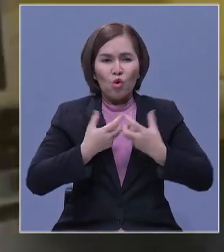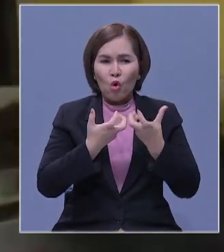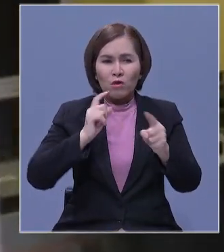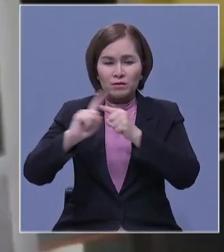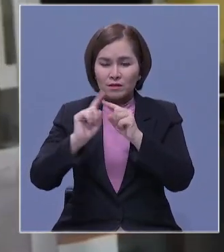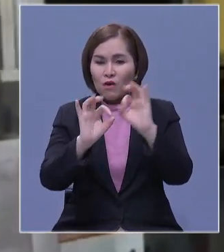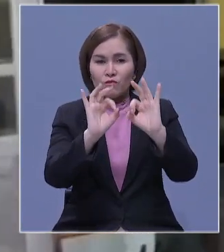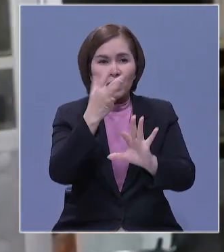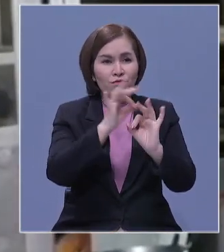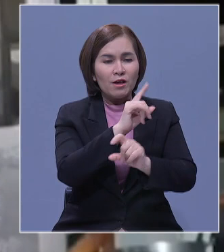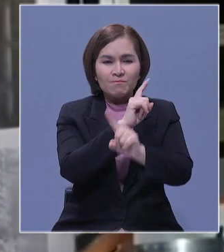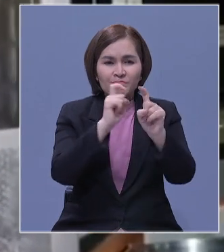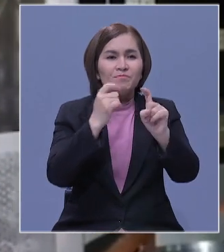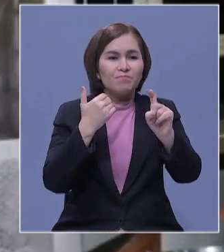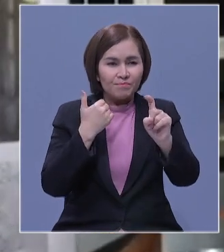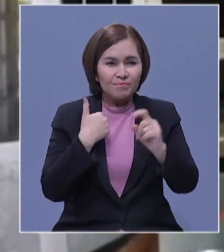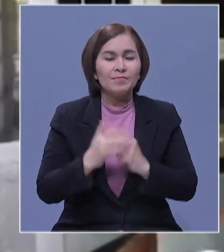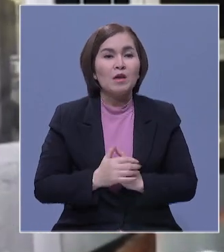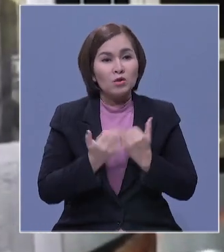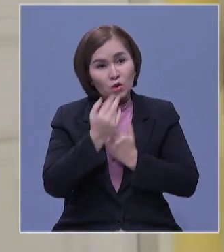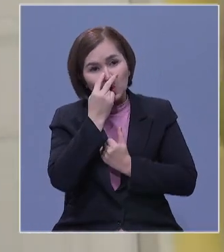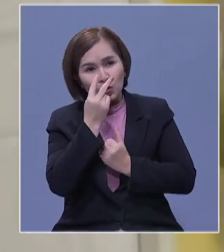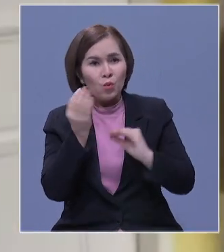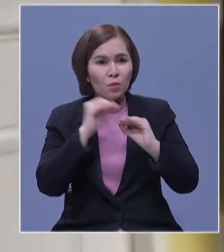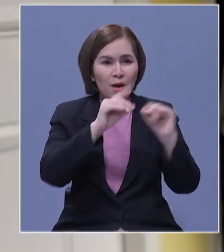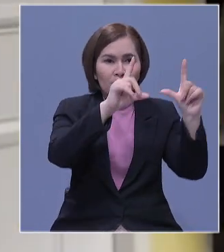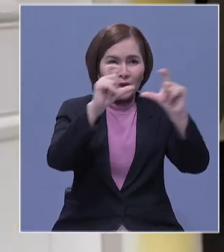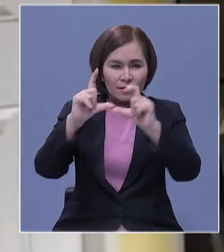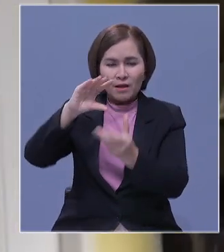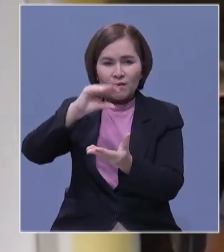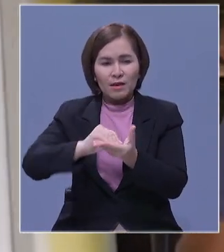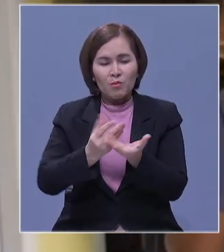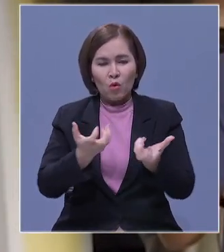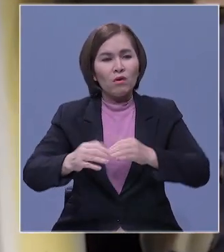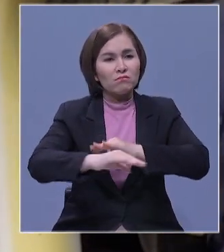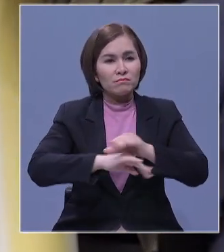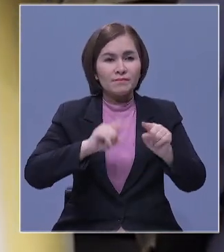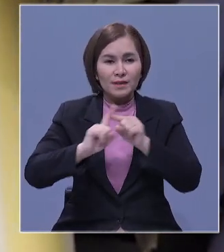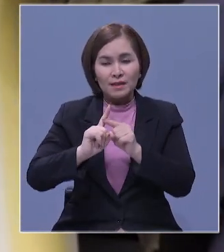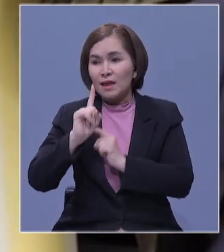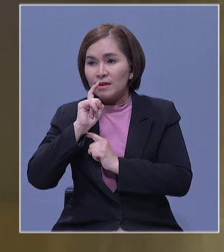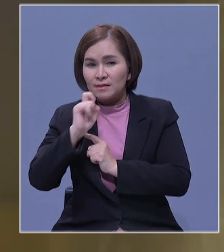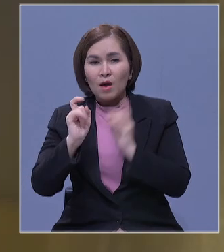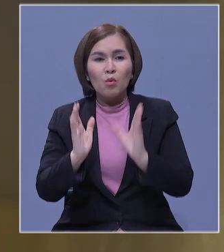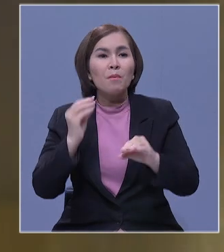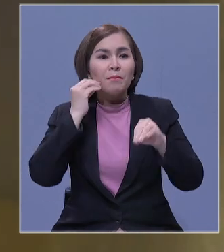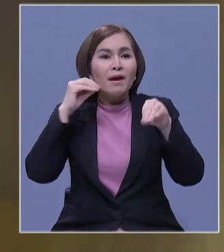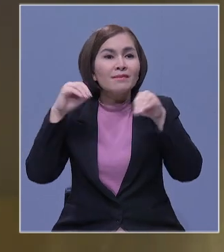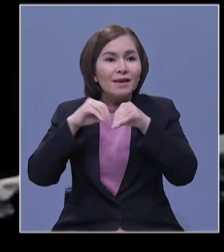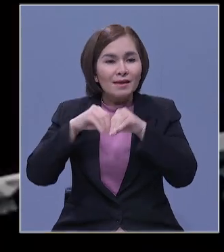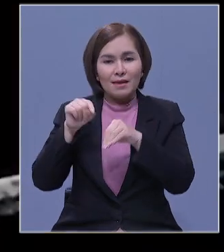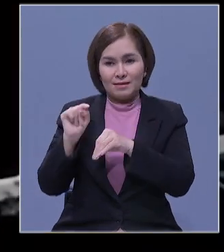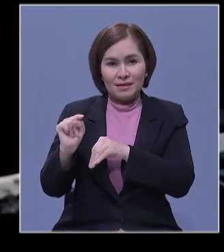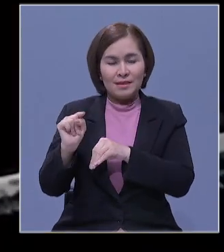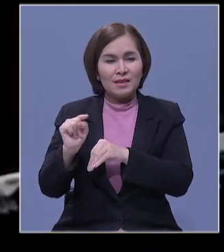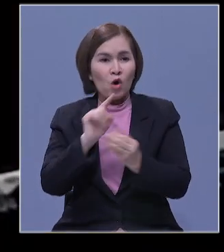ถูกไฟไหม้เสียหายไปบางส่วนก็เลยมีการไปตรวจสอบแล้วก็เก็บหลักฐานเอาไว้ทีนี้ไปคุยกับเพื่อนบ้านคุณผู้ชมคะชื่อคุณภูอดลเป็น